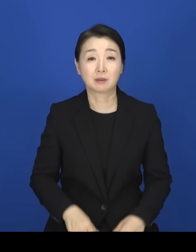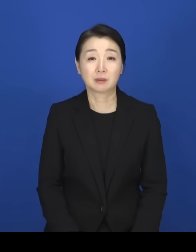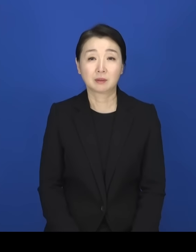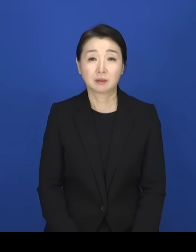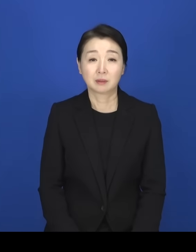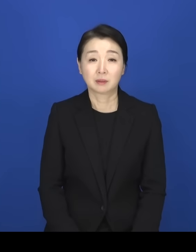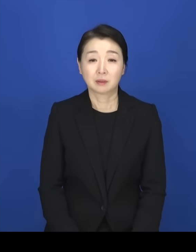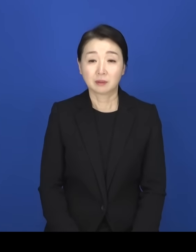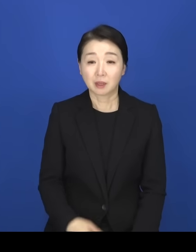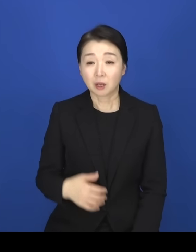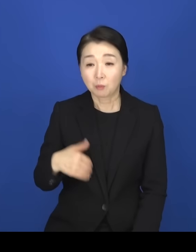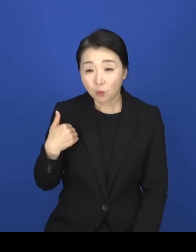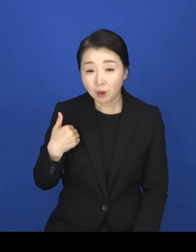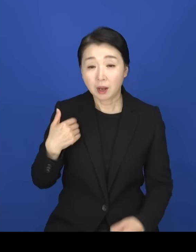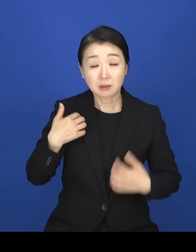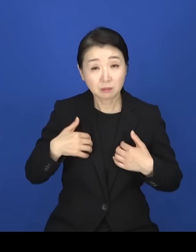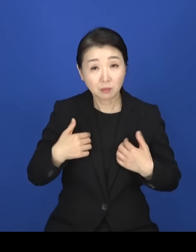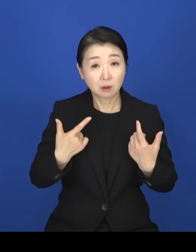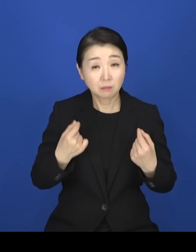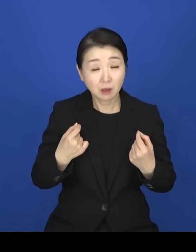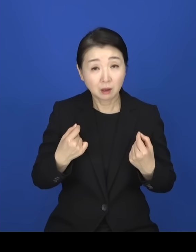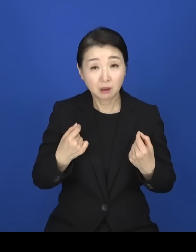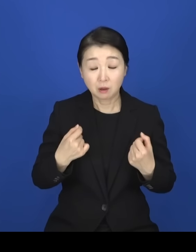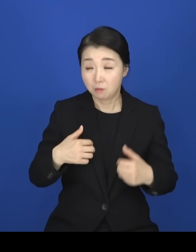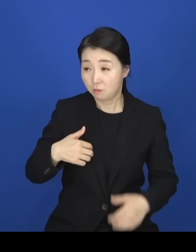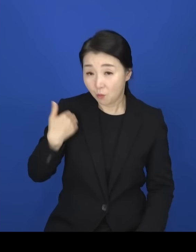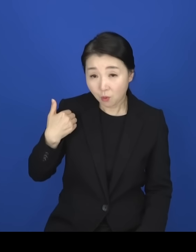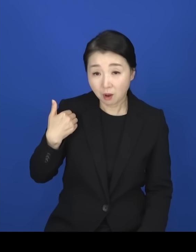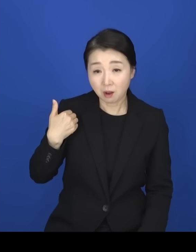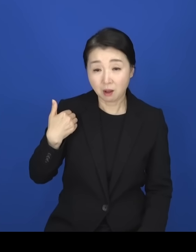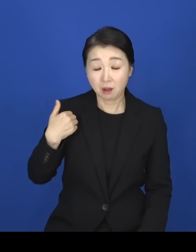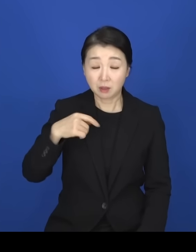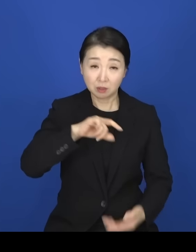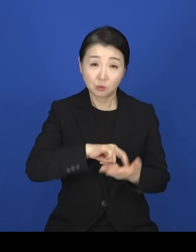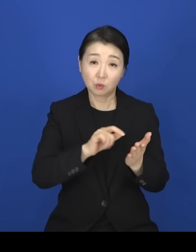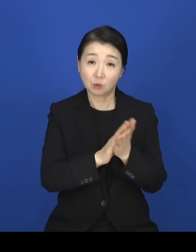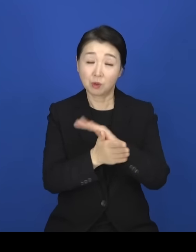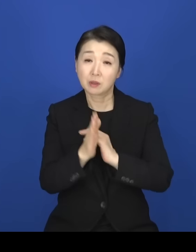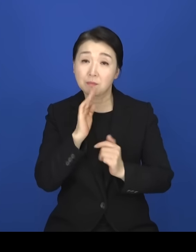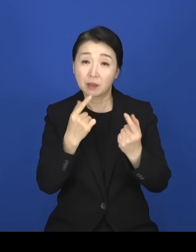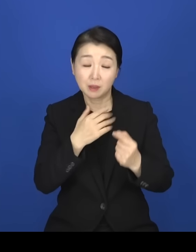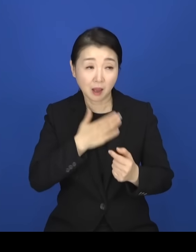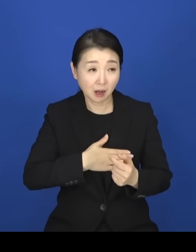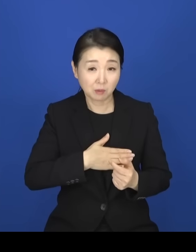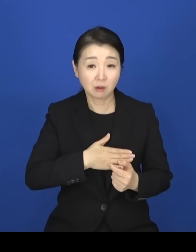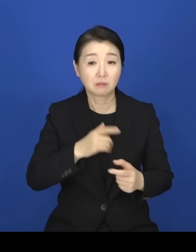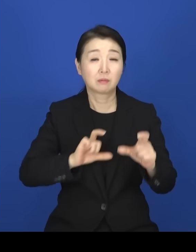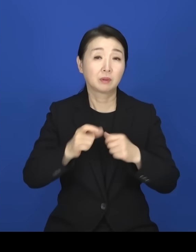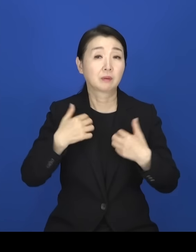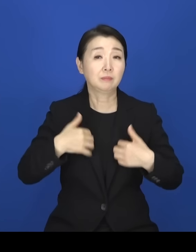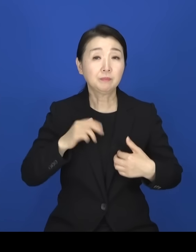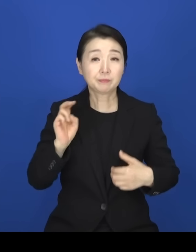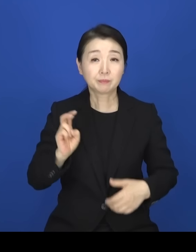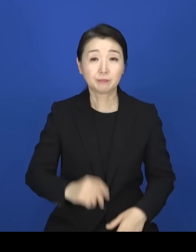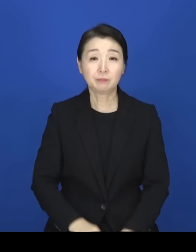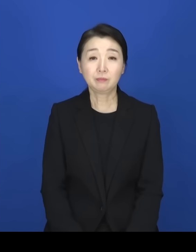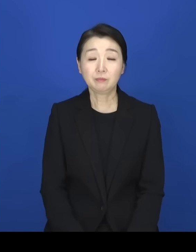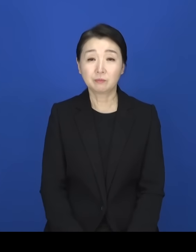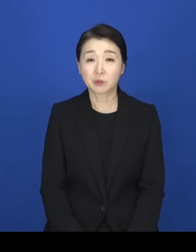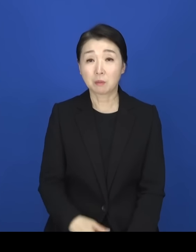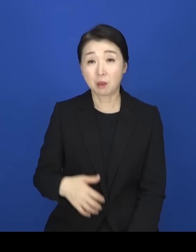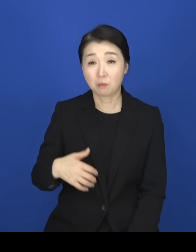내가 모르는데 이 정도 기쁘면, 모르는데도 이 정도 변했으면 알면 얼마나 더 기쁠까. 그래서